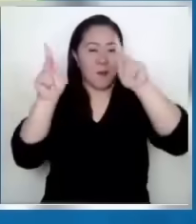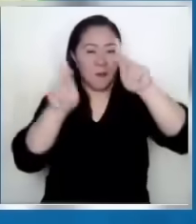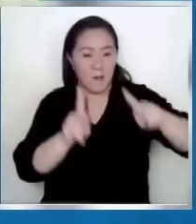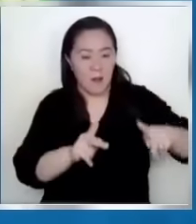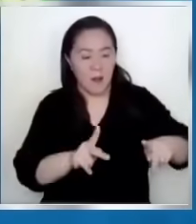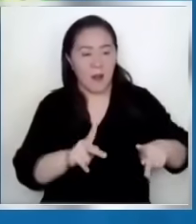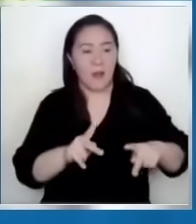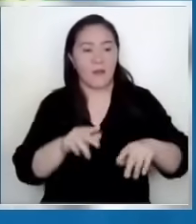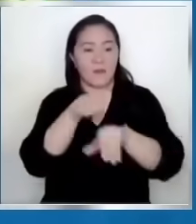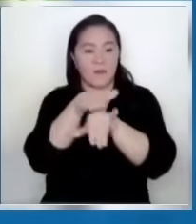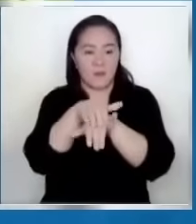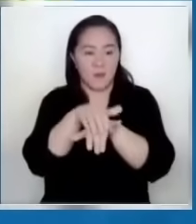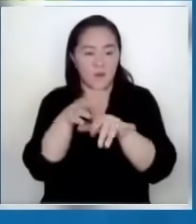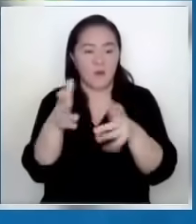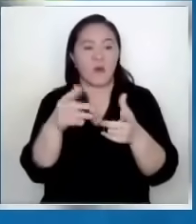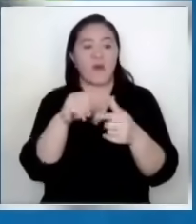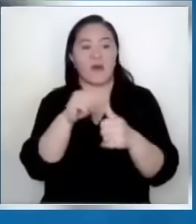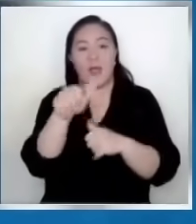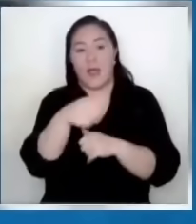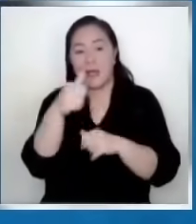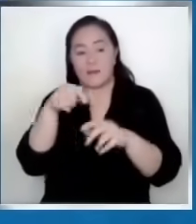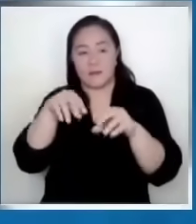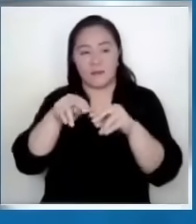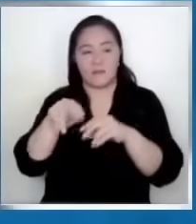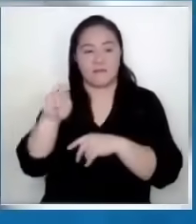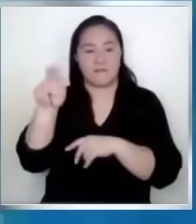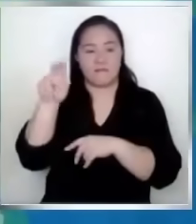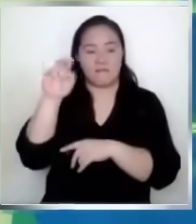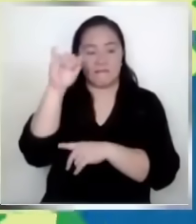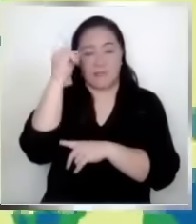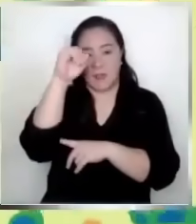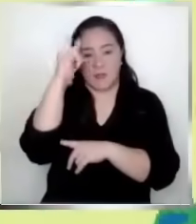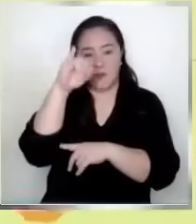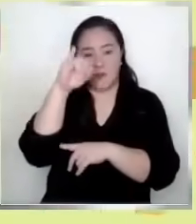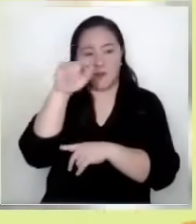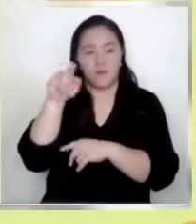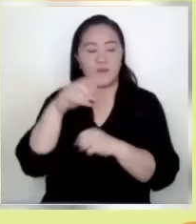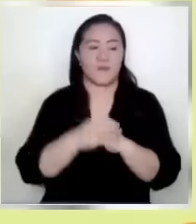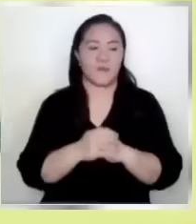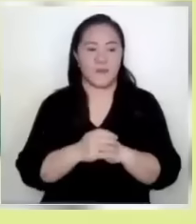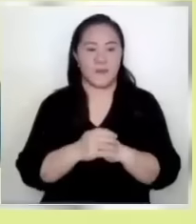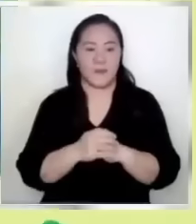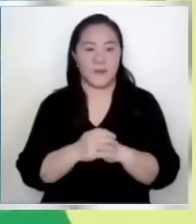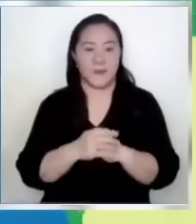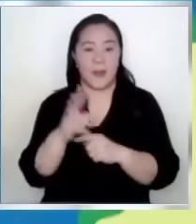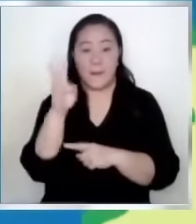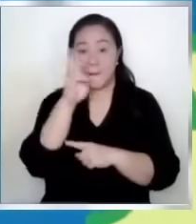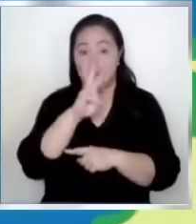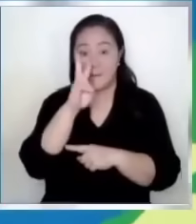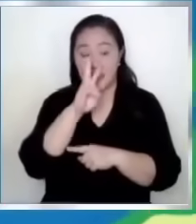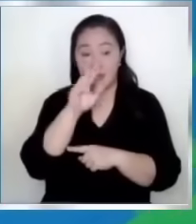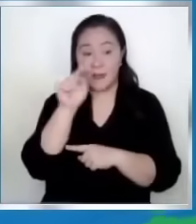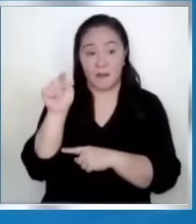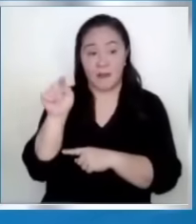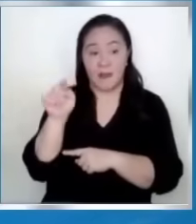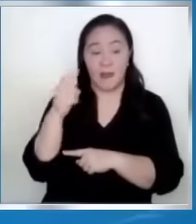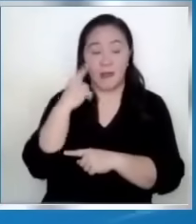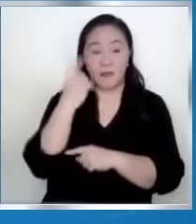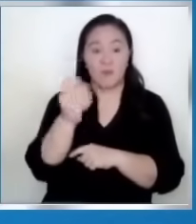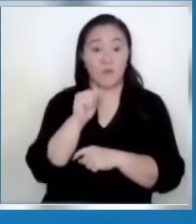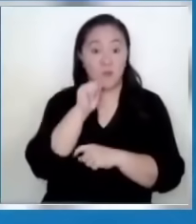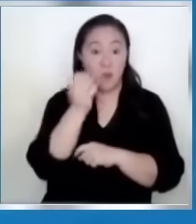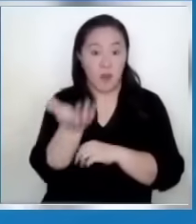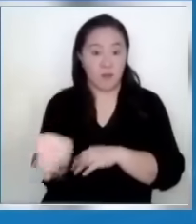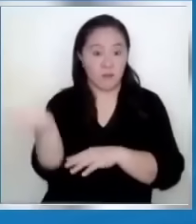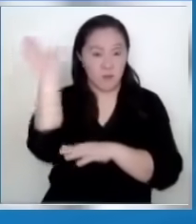Mindoro at ilang bahagi ng Ilocos Region. Sa mga kapuso natin sa Visayas, halos buong araw ang ulan bukas, lalo na po